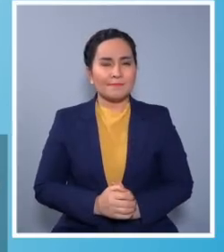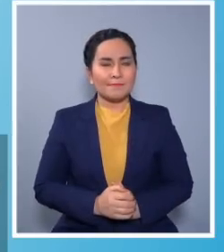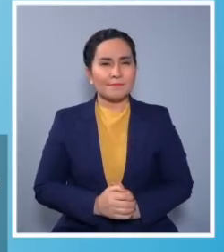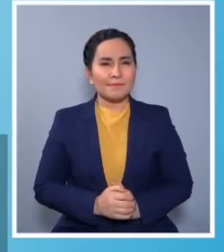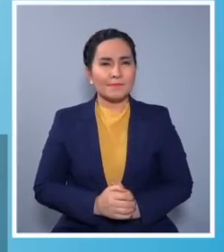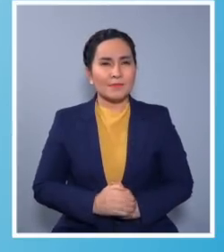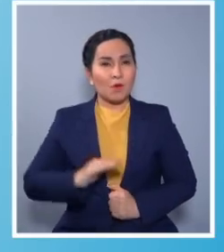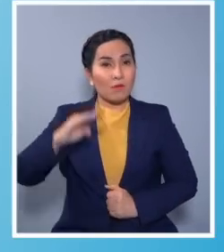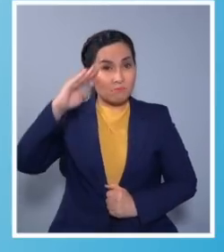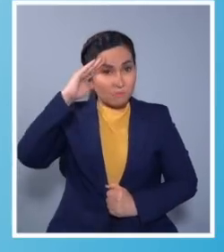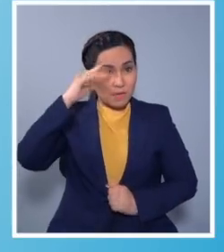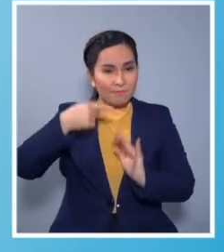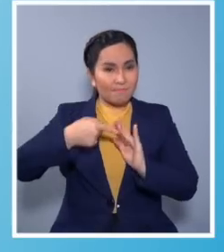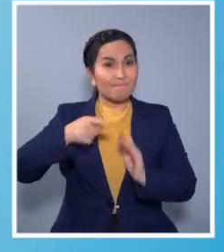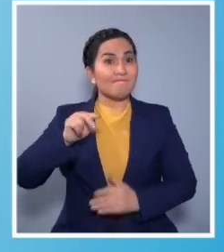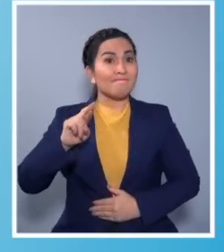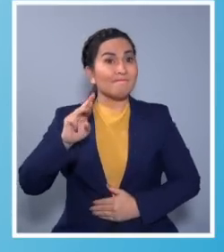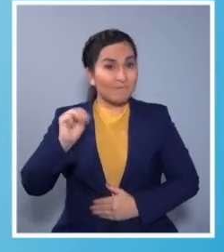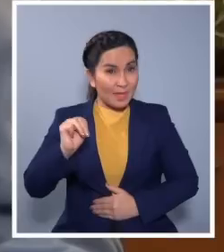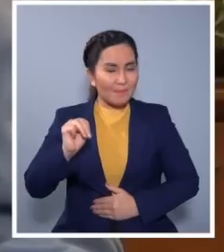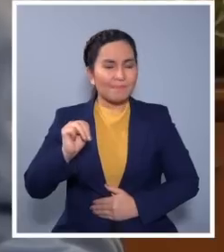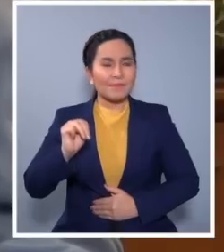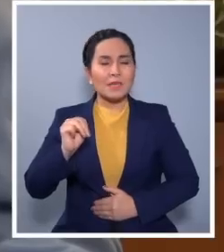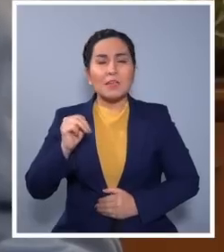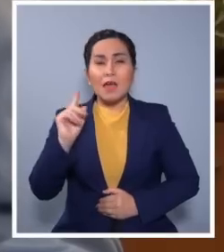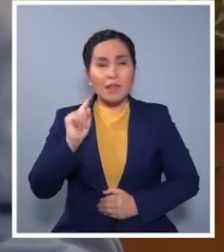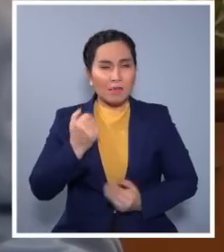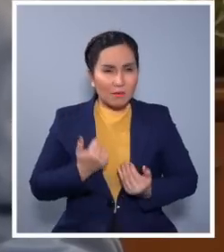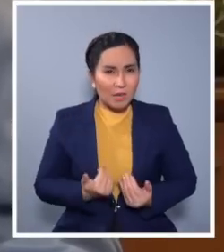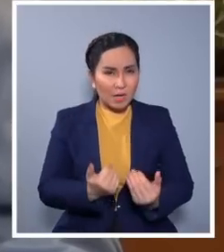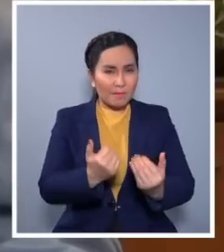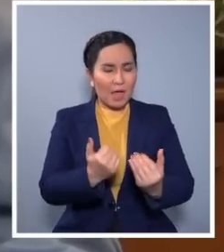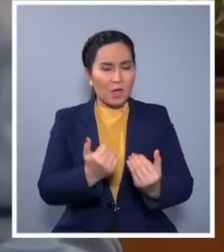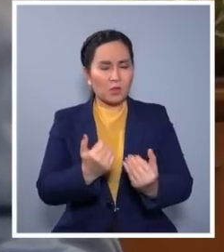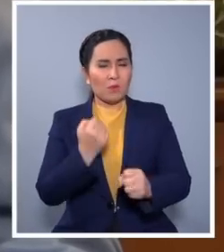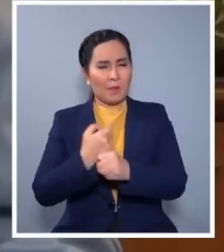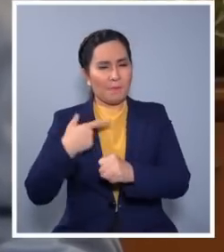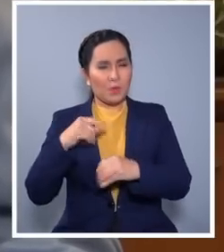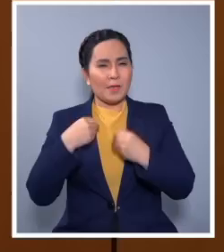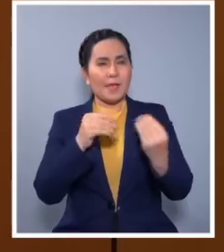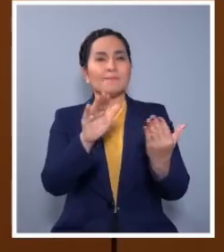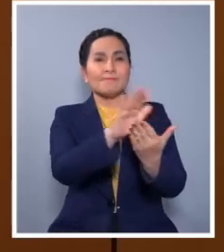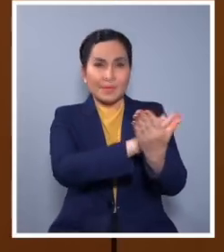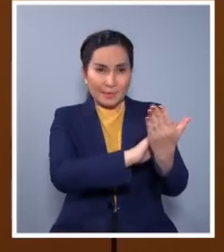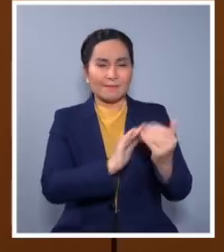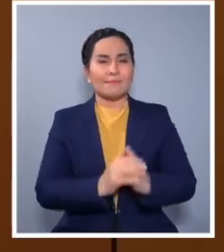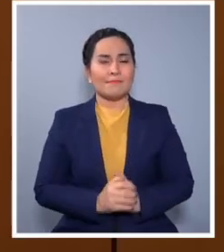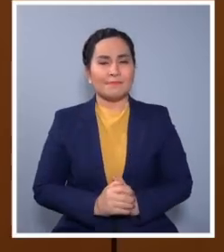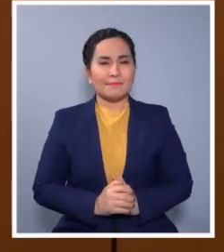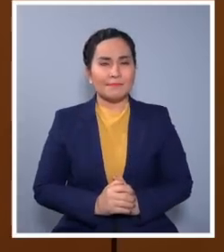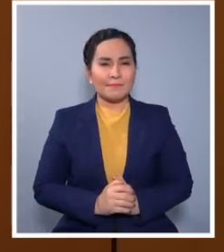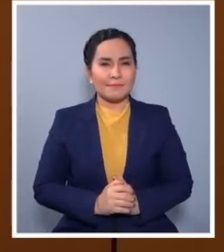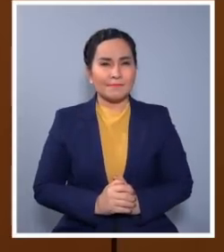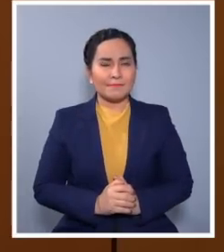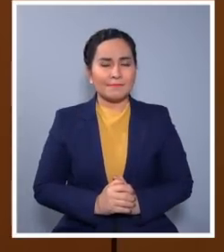รมก็คือเกิดมาต้องตอบแทนบุญคุณแผ่นดินเราก็พยายามที่จ